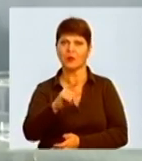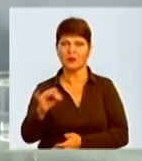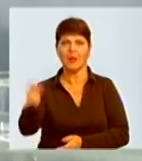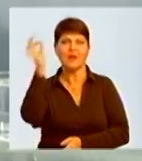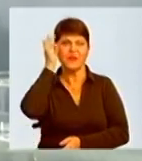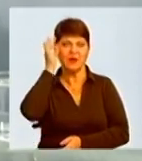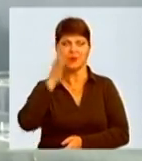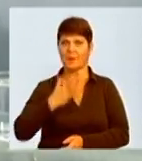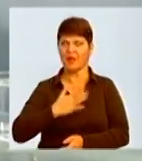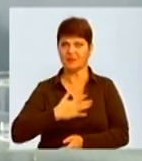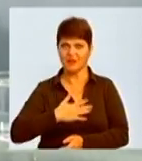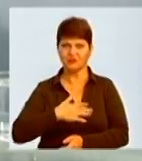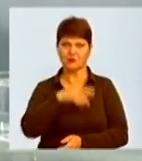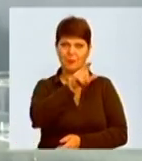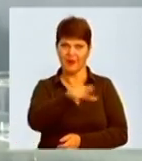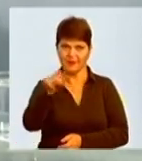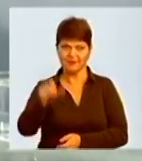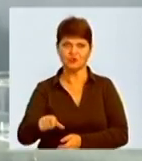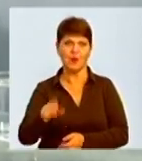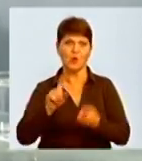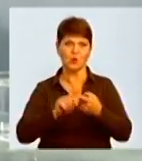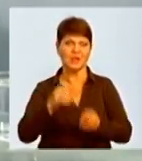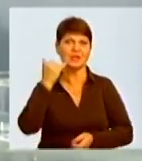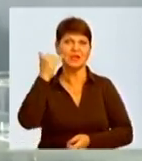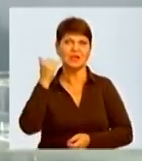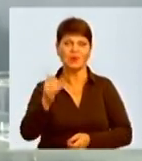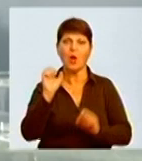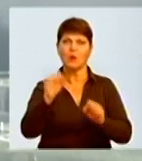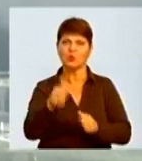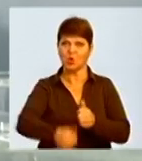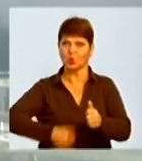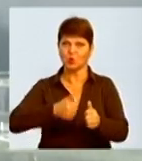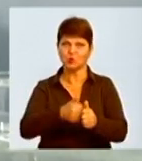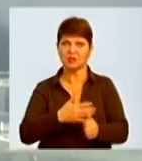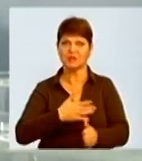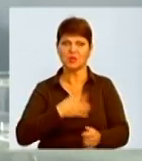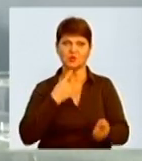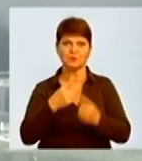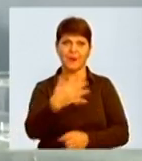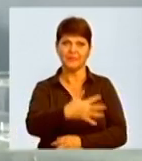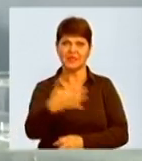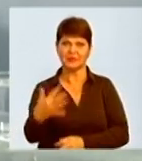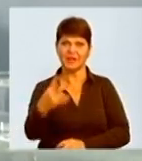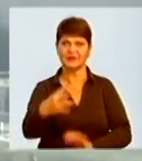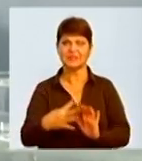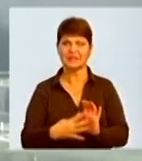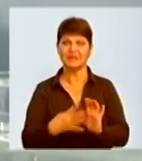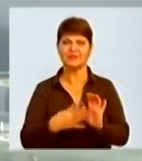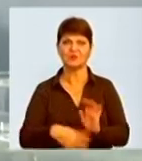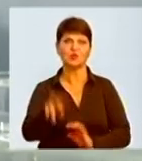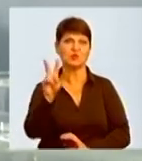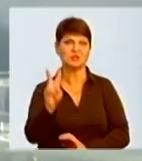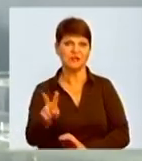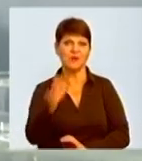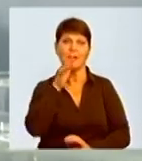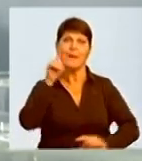глядачам контактний телефон студії, за яким ви можете долучитись до нашої розмови, 55 29 92. Ви будете